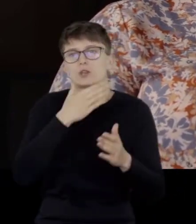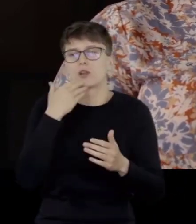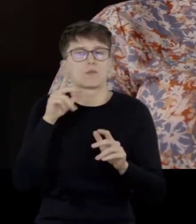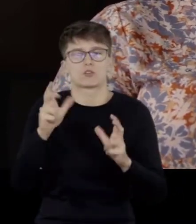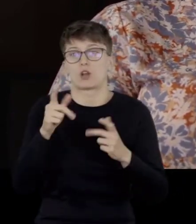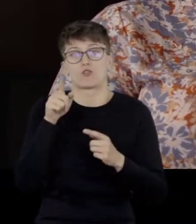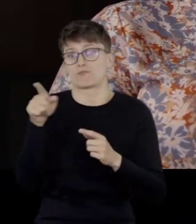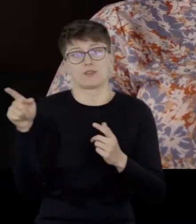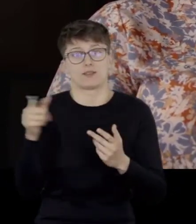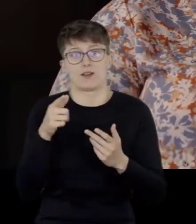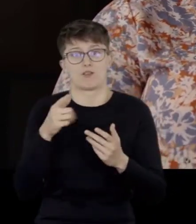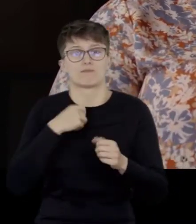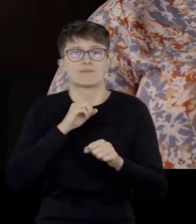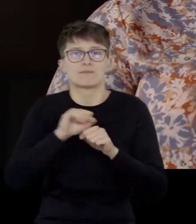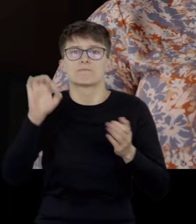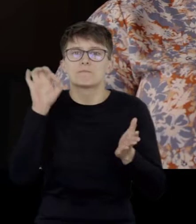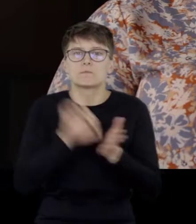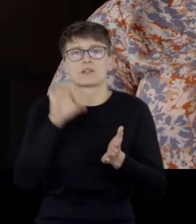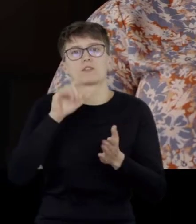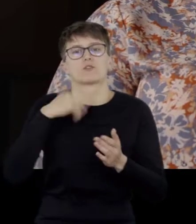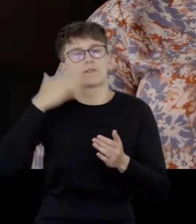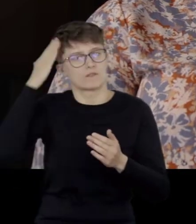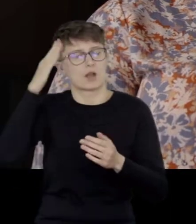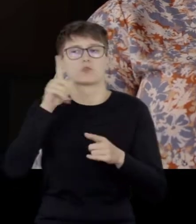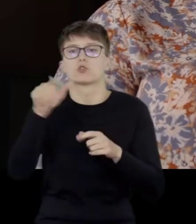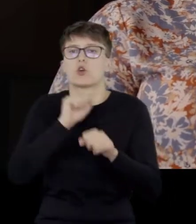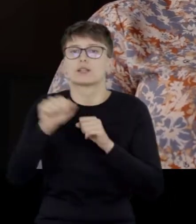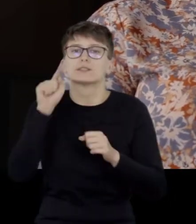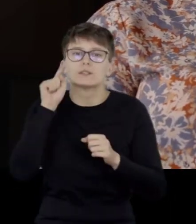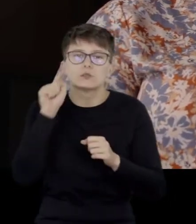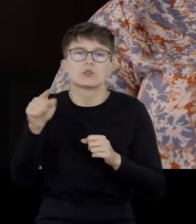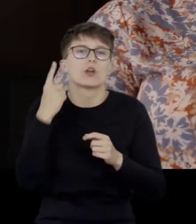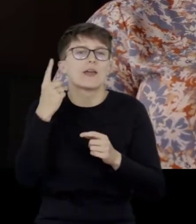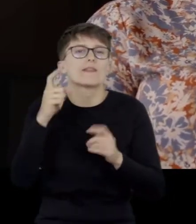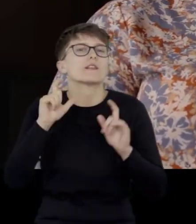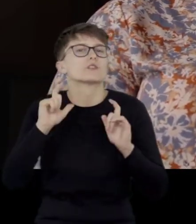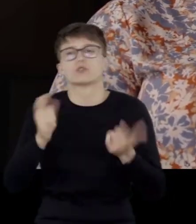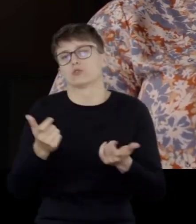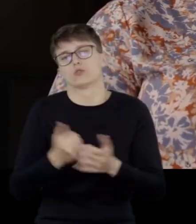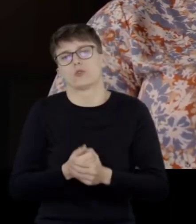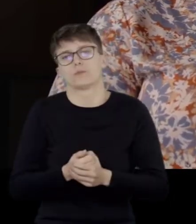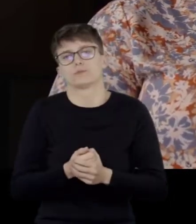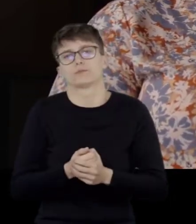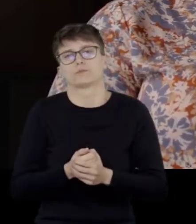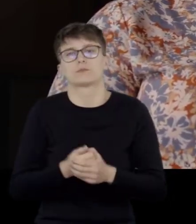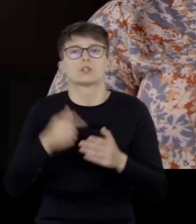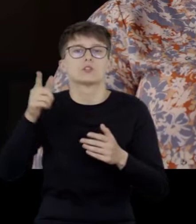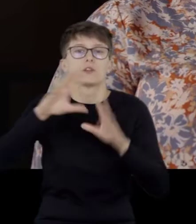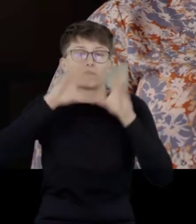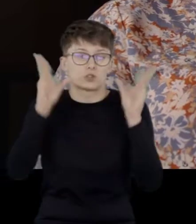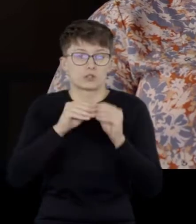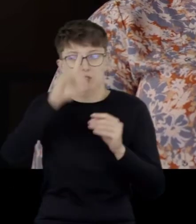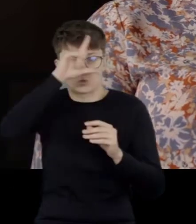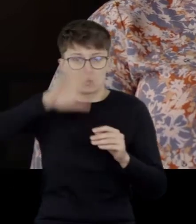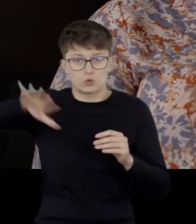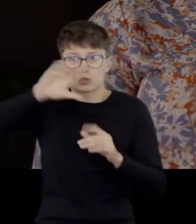że nie ma czegoś takiego. I jedyną taką pewną rzeczą, którą wiem, to jest to, że